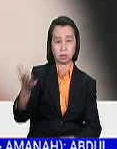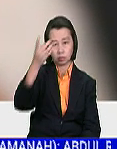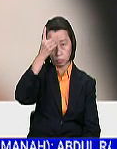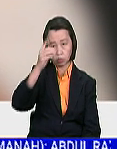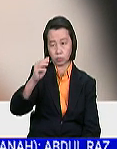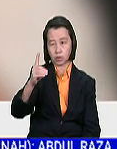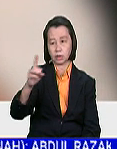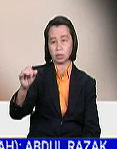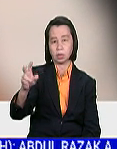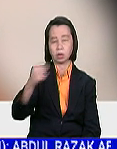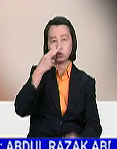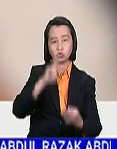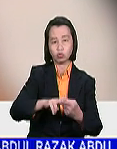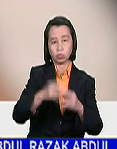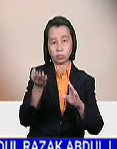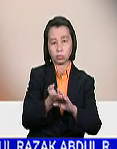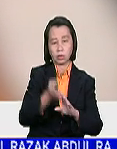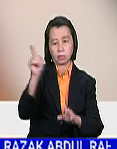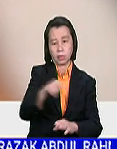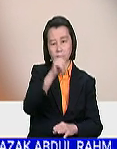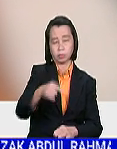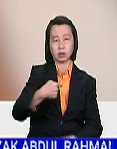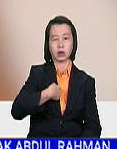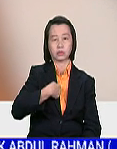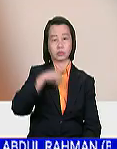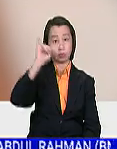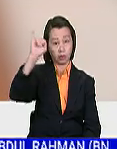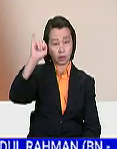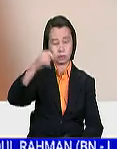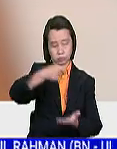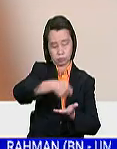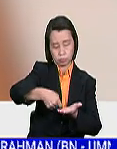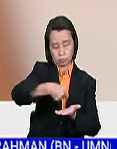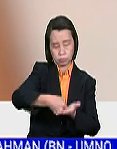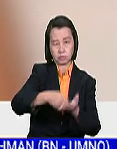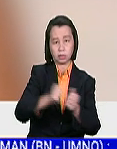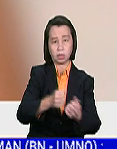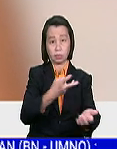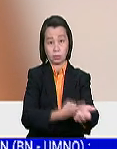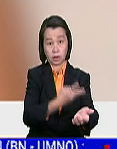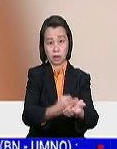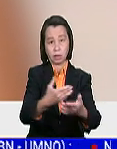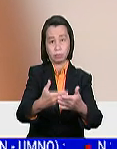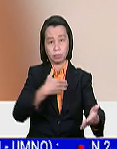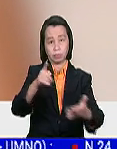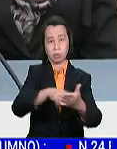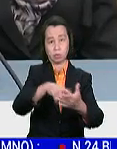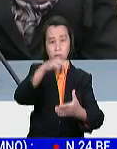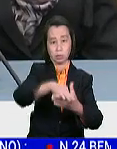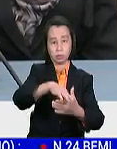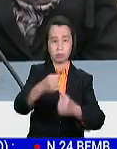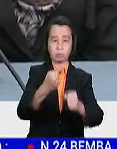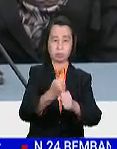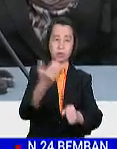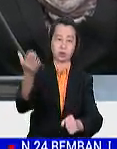Muhammadin yaitu surat dan dokumen membatalkan semua aku janji yang ditandatangani Dengan warisan sebelum pilihanraya Negeri tahun